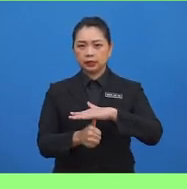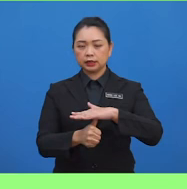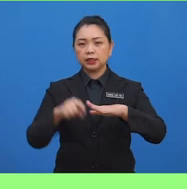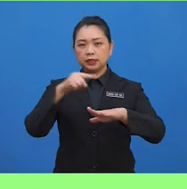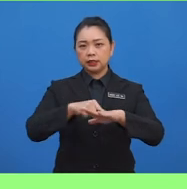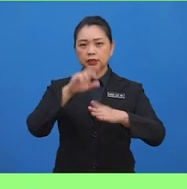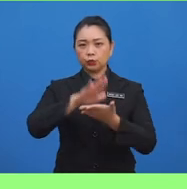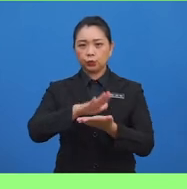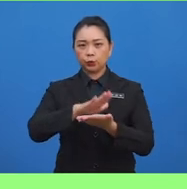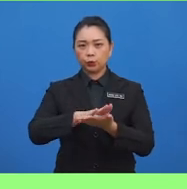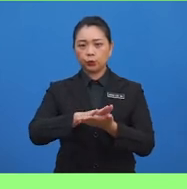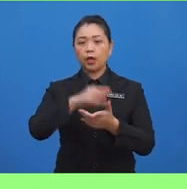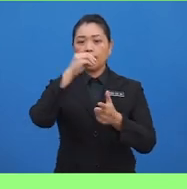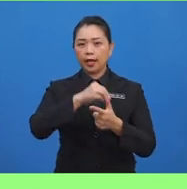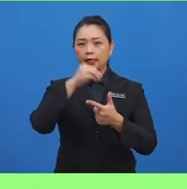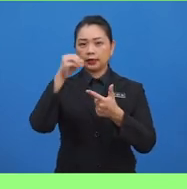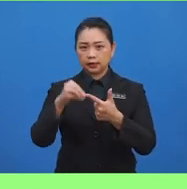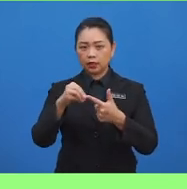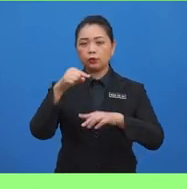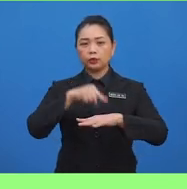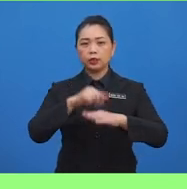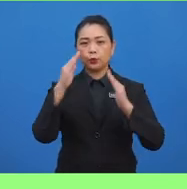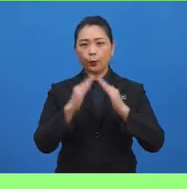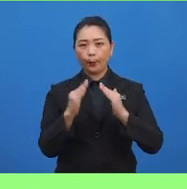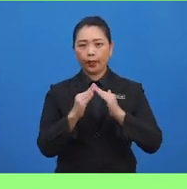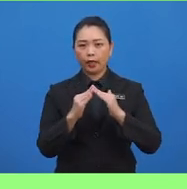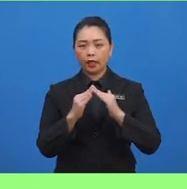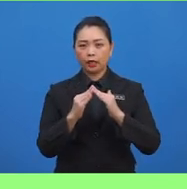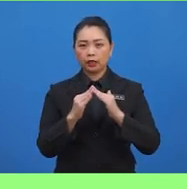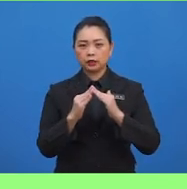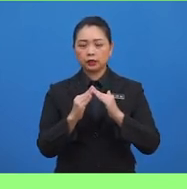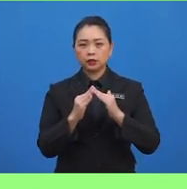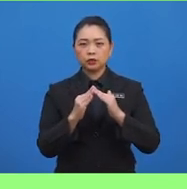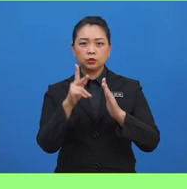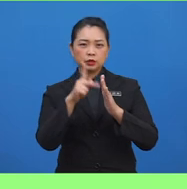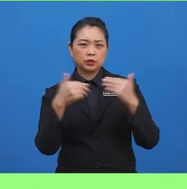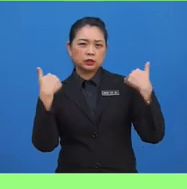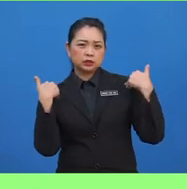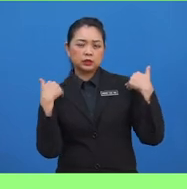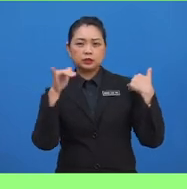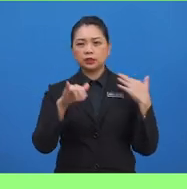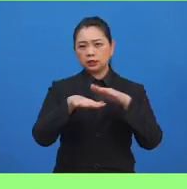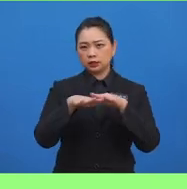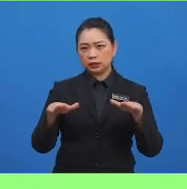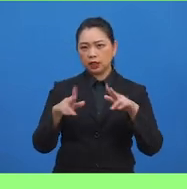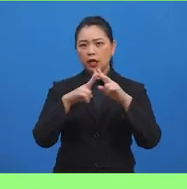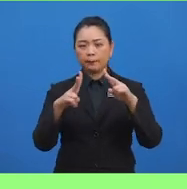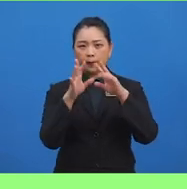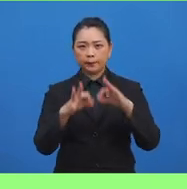di sekolah atau di rumah suasana yang tenang